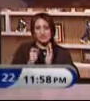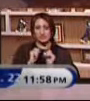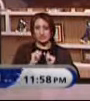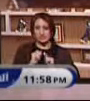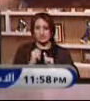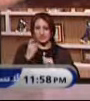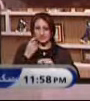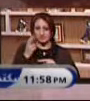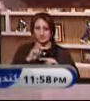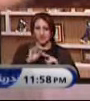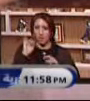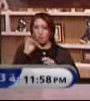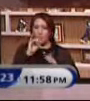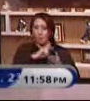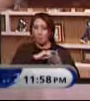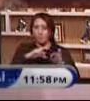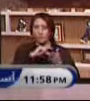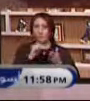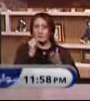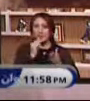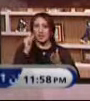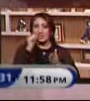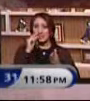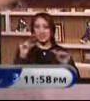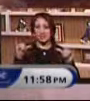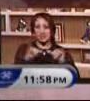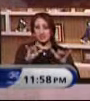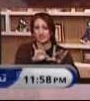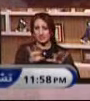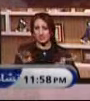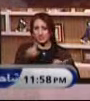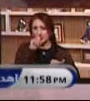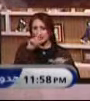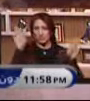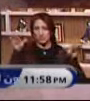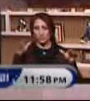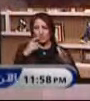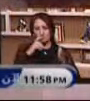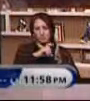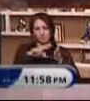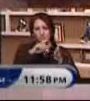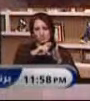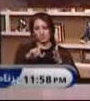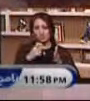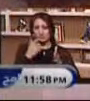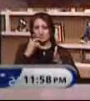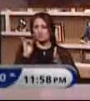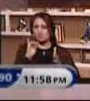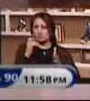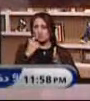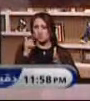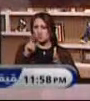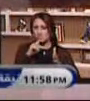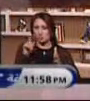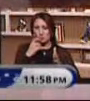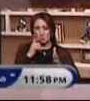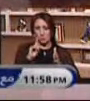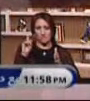حكايات خيبانه ونسيبهم على التويتر بتاعهم وعلى بتاع الشبكه يسمعوا قصص وسيدي جوجل وسيدي تويتر. ما